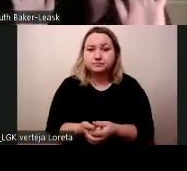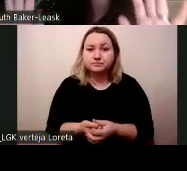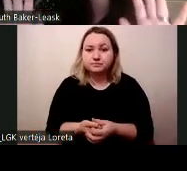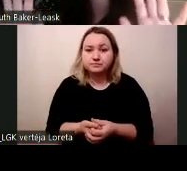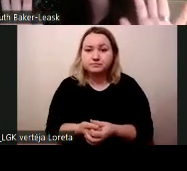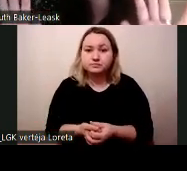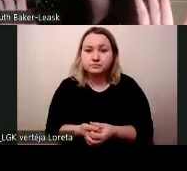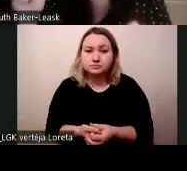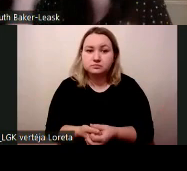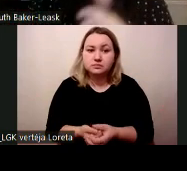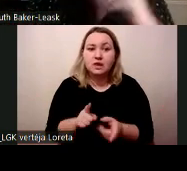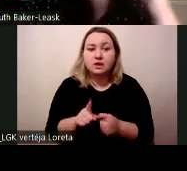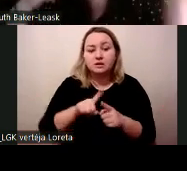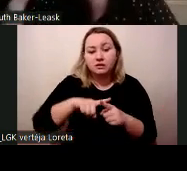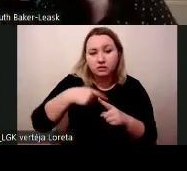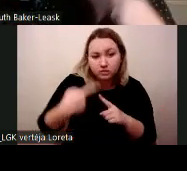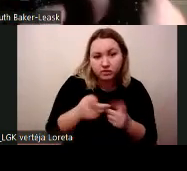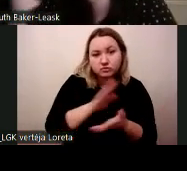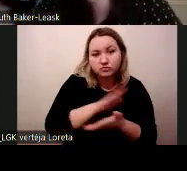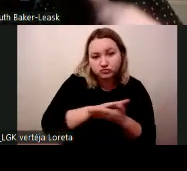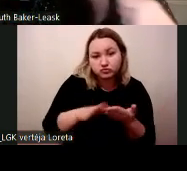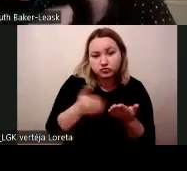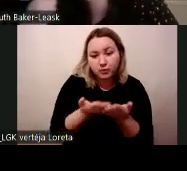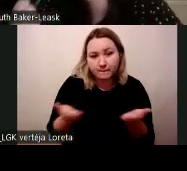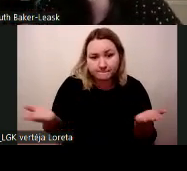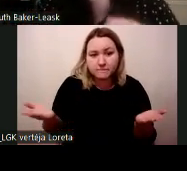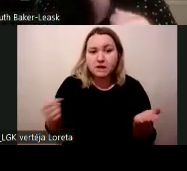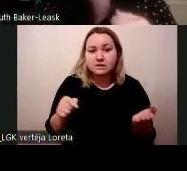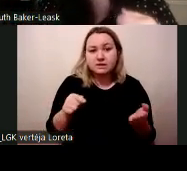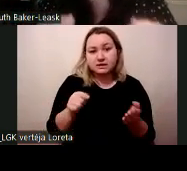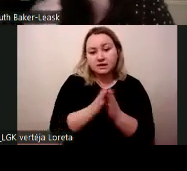sudėta tvarkingai ir tos knygos yra visą laiką keičiamos.